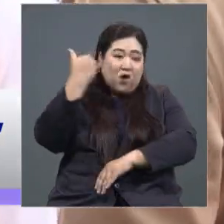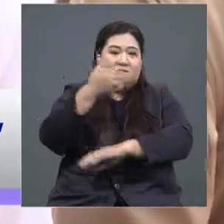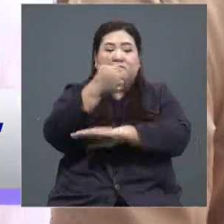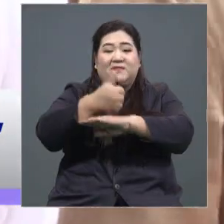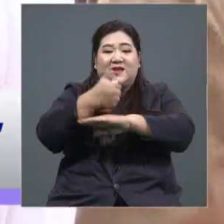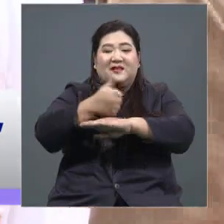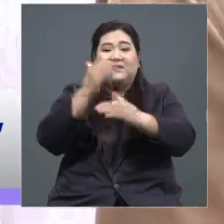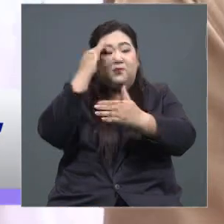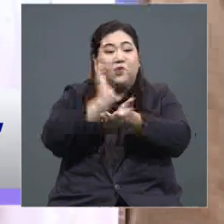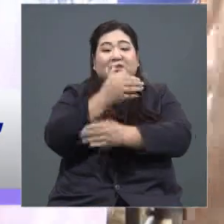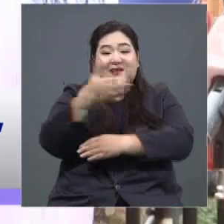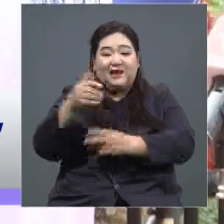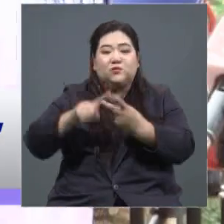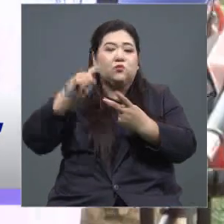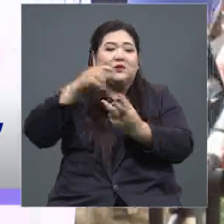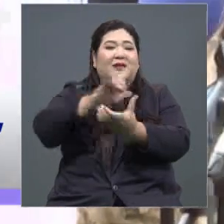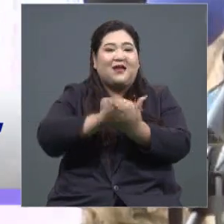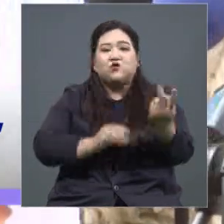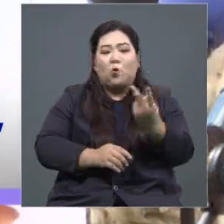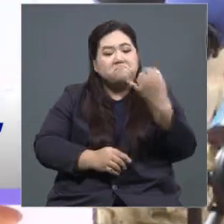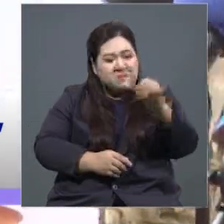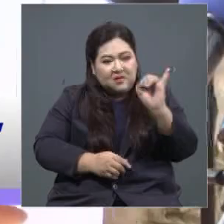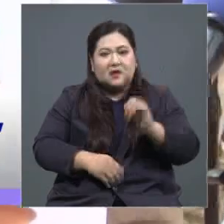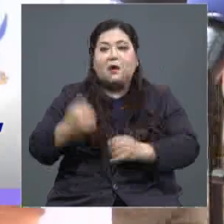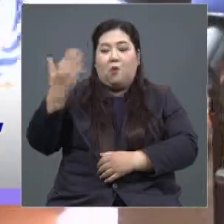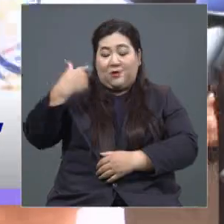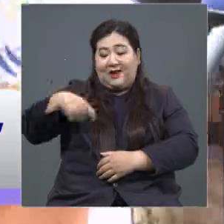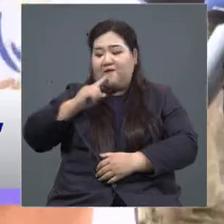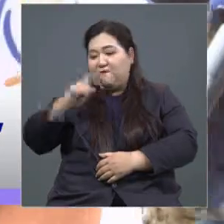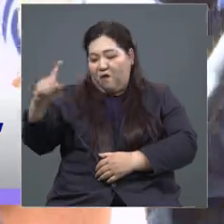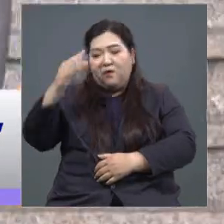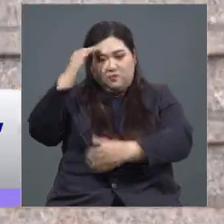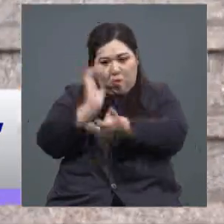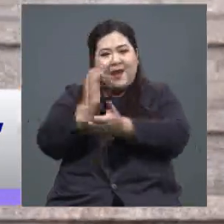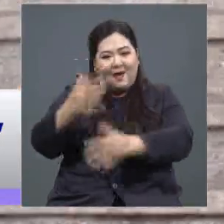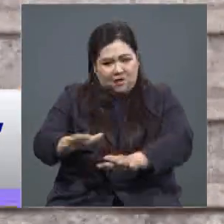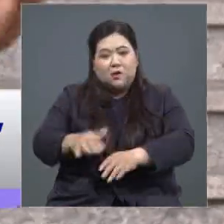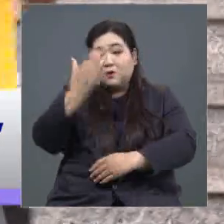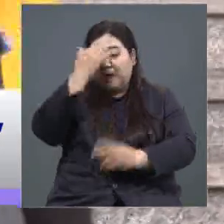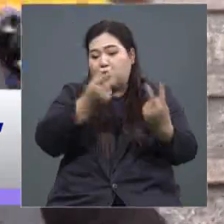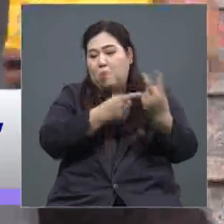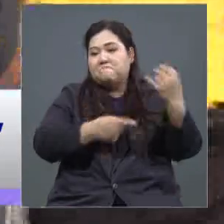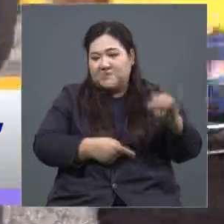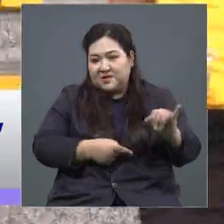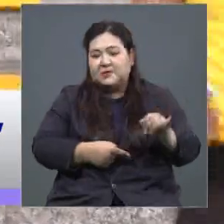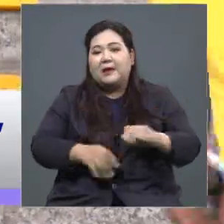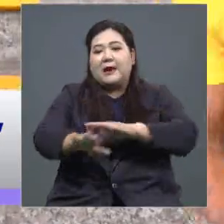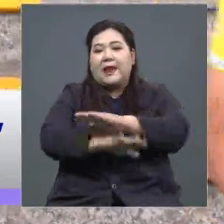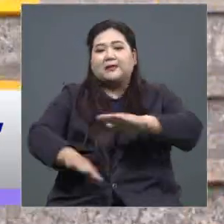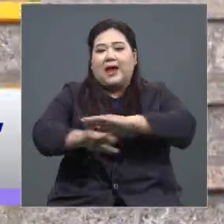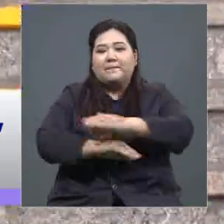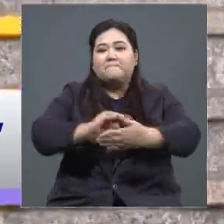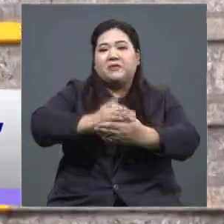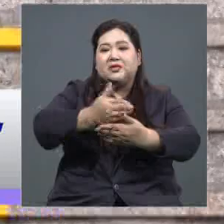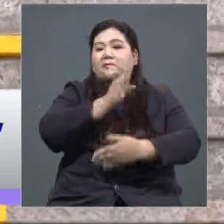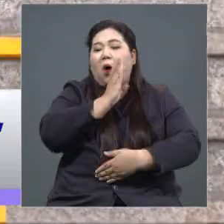ก่อนหน้านี้ทนายตั้มเนี่ยไปแจ้งความที่สน.ตปูนค่ะขอให้ดำเนินคดีกับทั้งคู่พร้อมบัญชีม้าอีก2คนในข้อหา